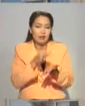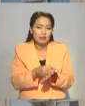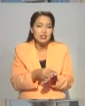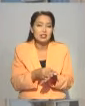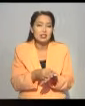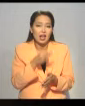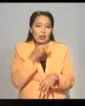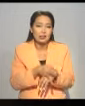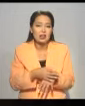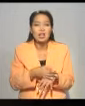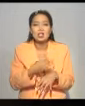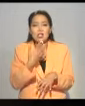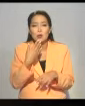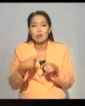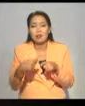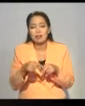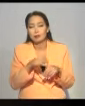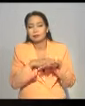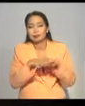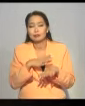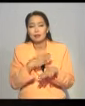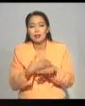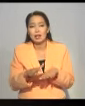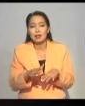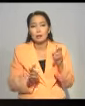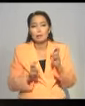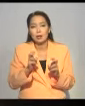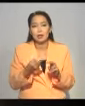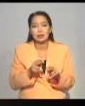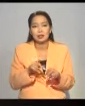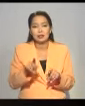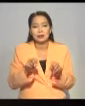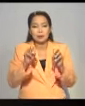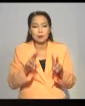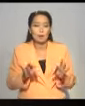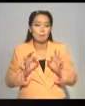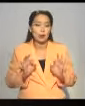зарубежных инвесторов выделен в отдельное производство, которым занимаются спецпрокуроры.